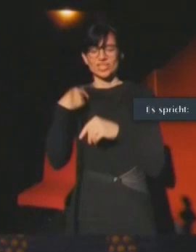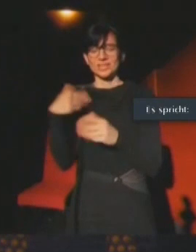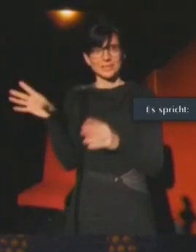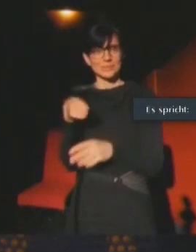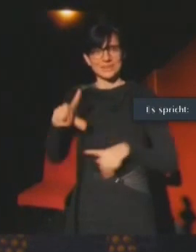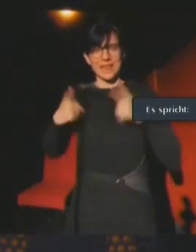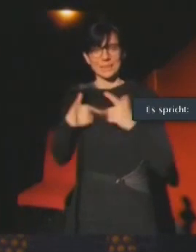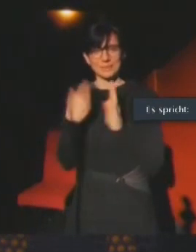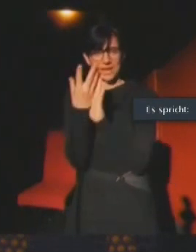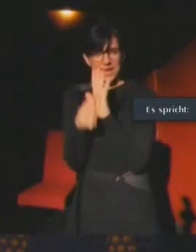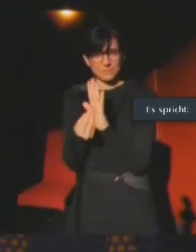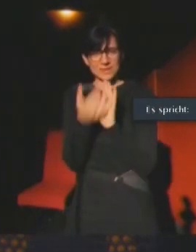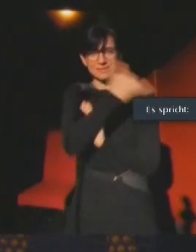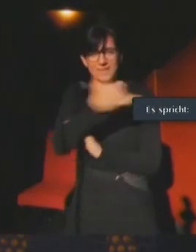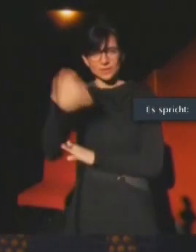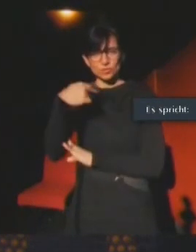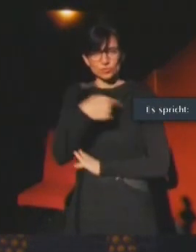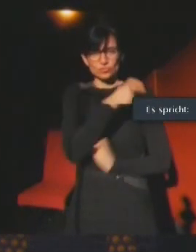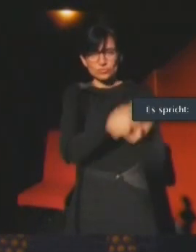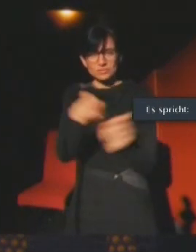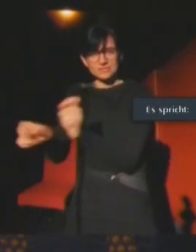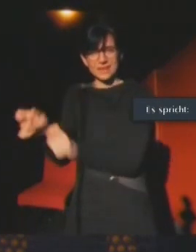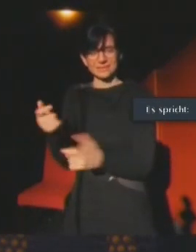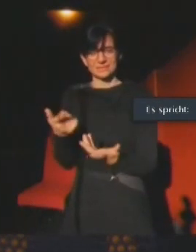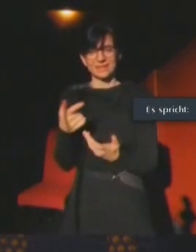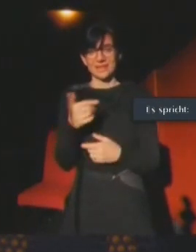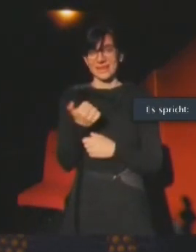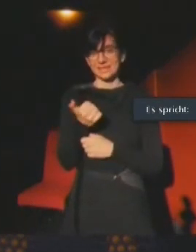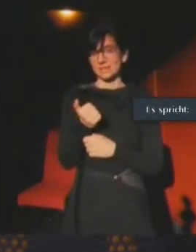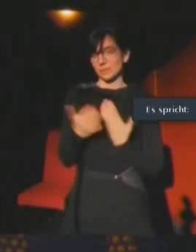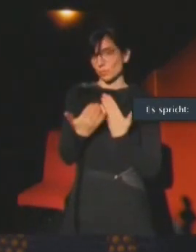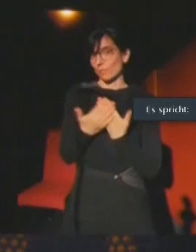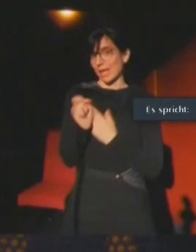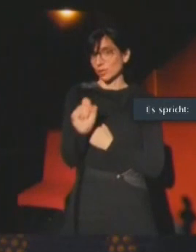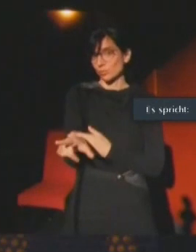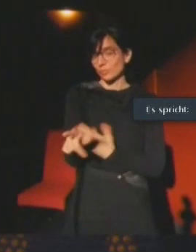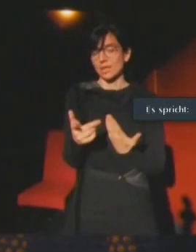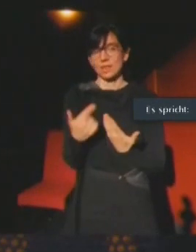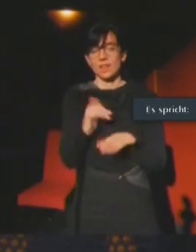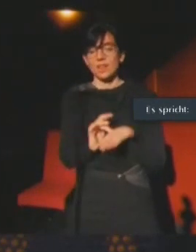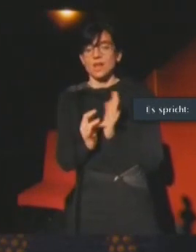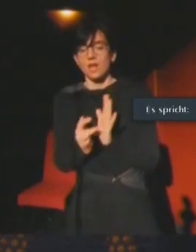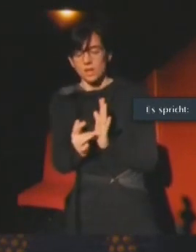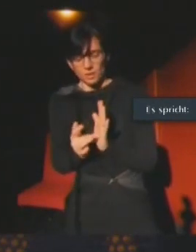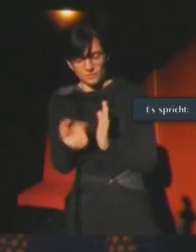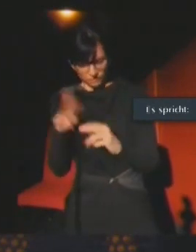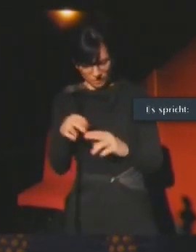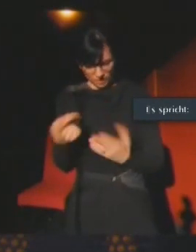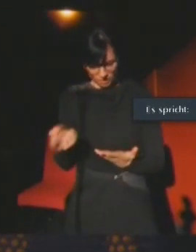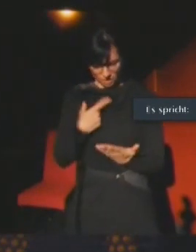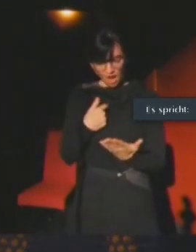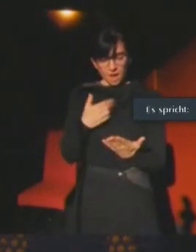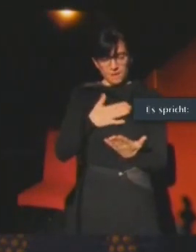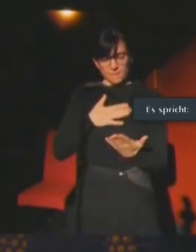habe. Die App soll jeden Studierenden gleichsam über SMS beispielsweise zeigen, dein Learning Agreement